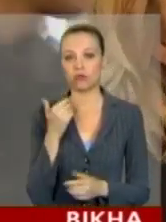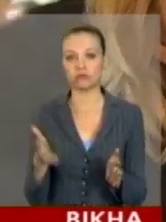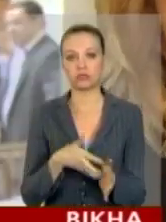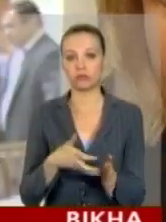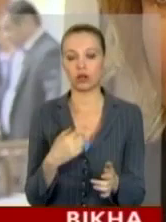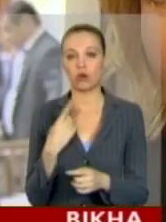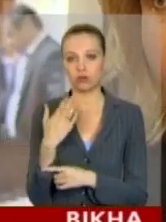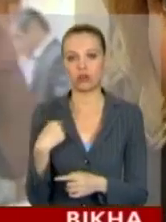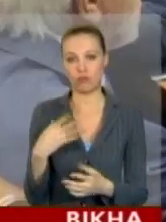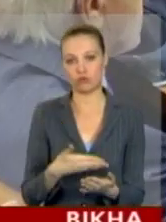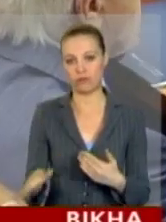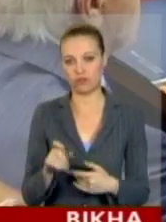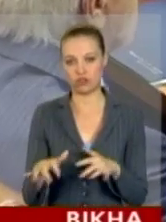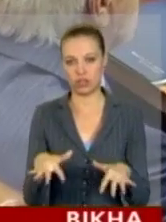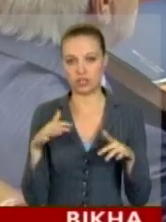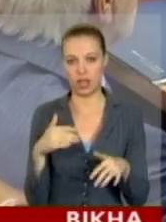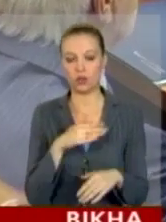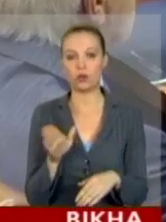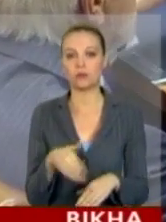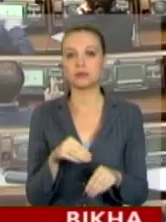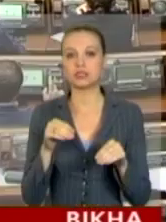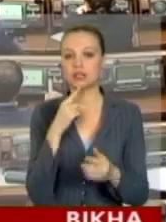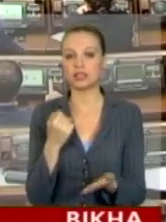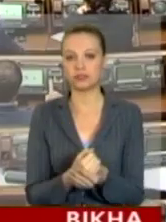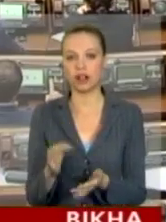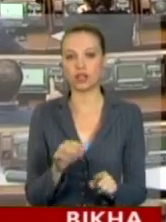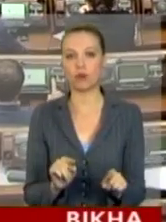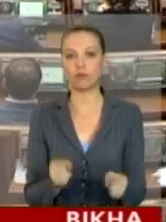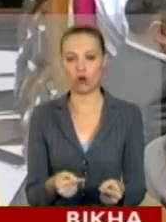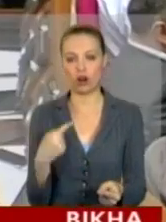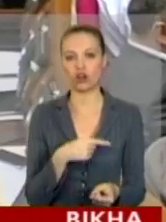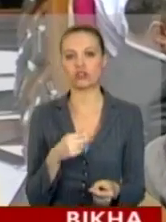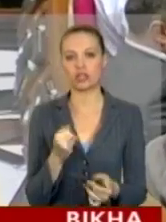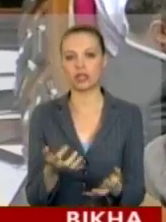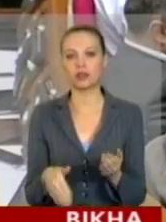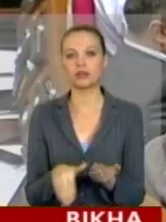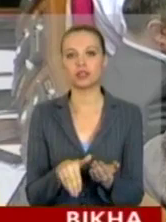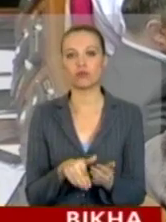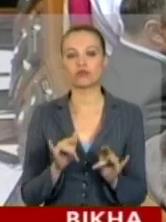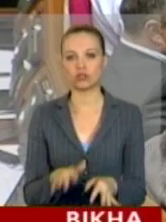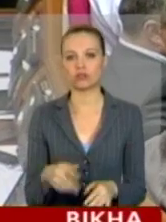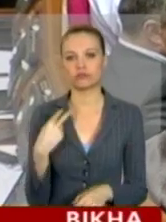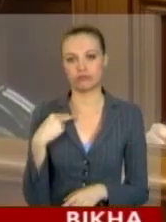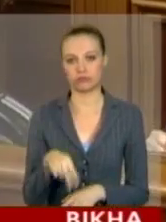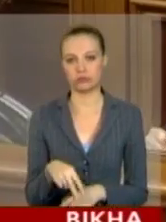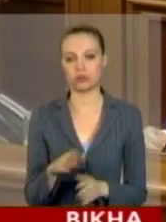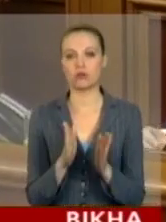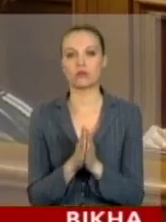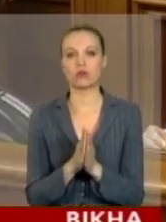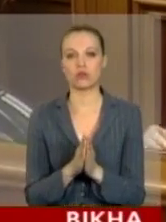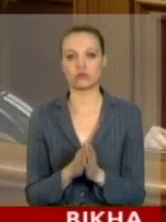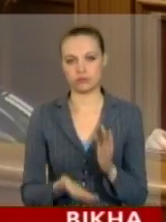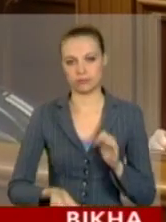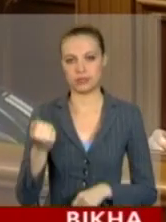набрали голосів, просто вийшла з залу. Після схвалення про арешт Царьова депутати підтримали і запобіжний захід. Тримання під вартою. Прошу, шановні